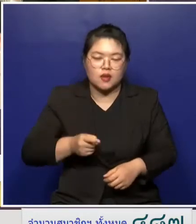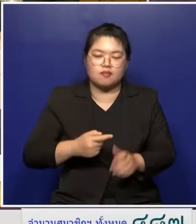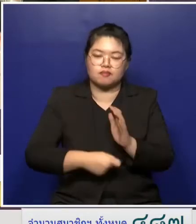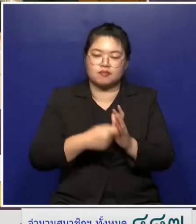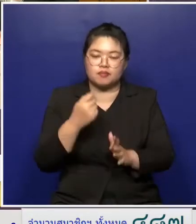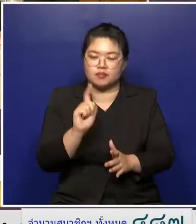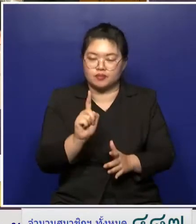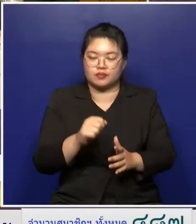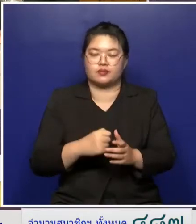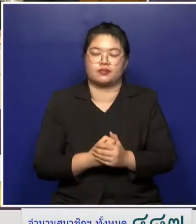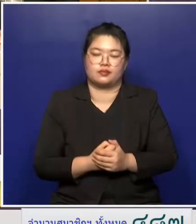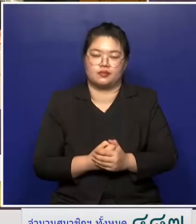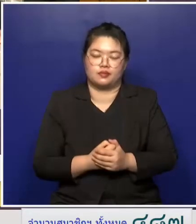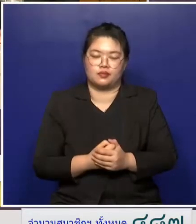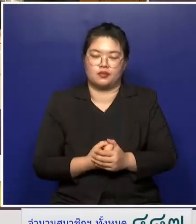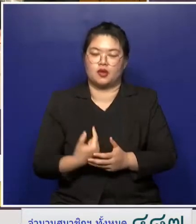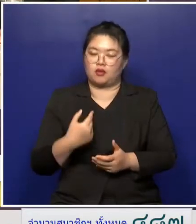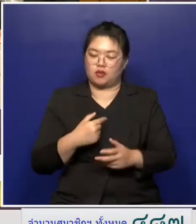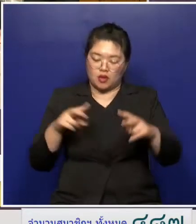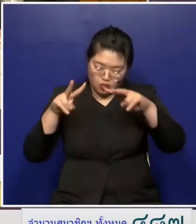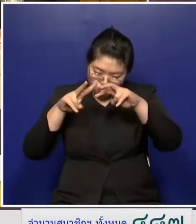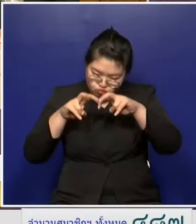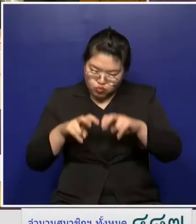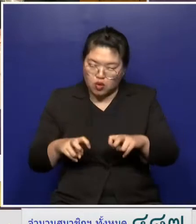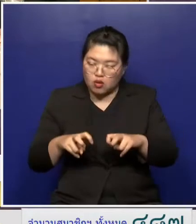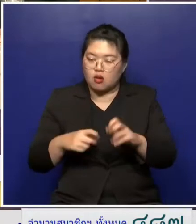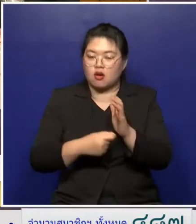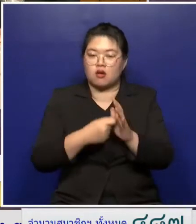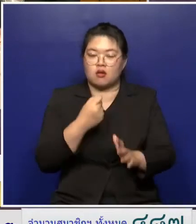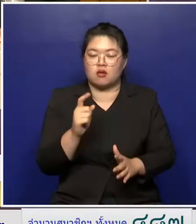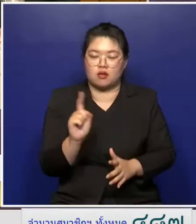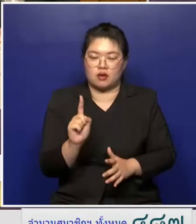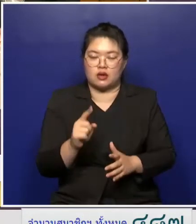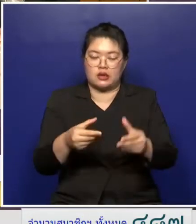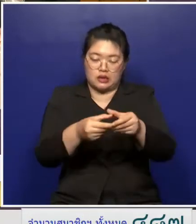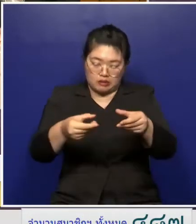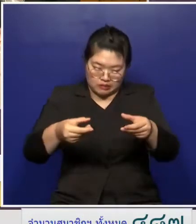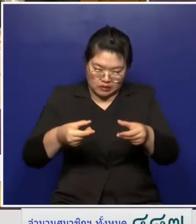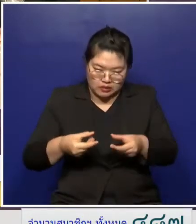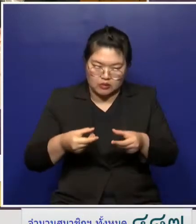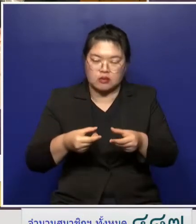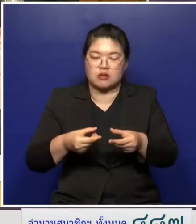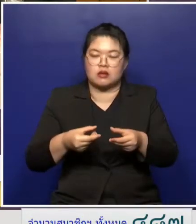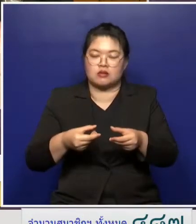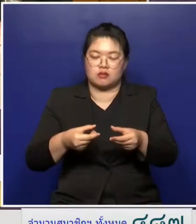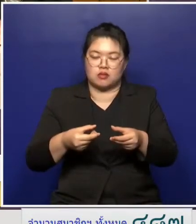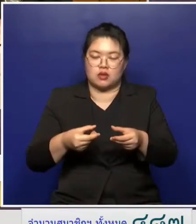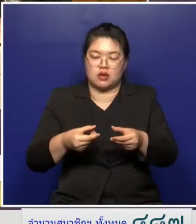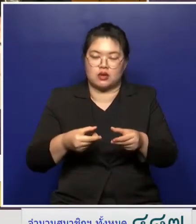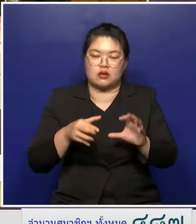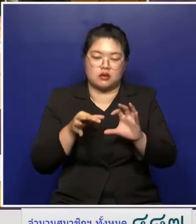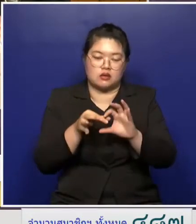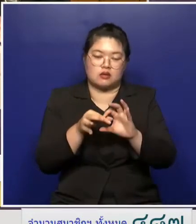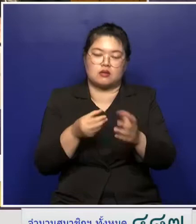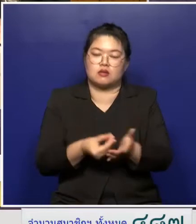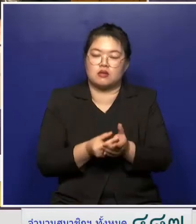Sindสารประก็มงและảiงานแวปฏิบรแลาร จคว grounded thereารประครองให้ส่ไป